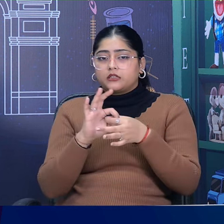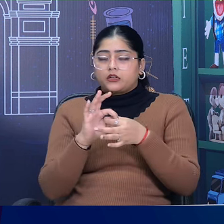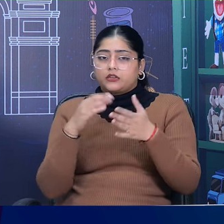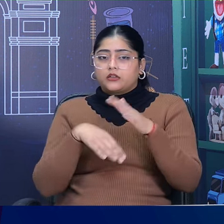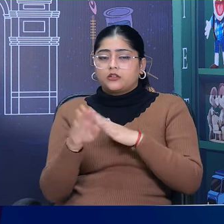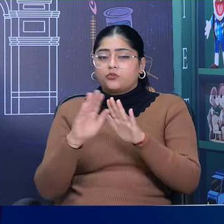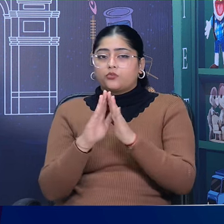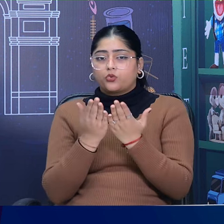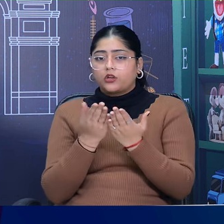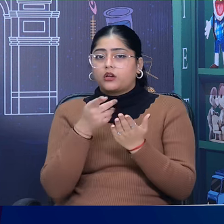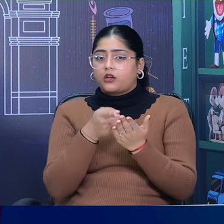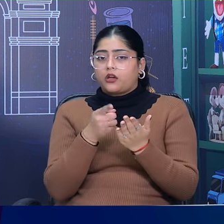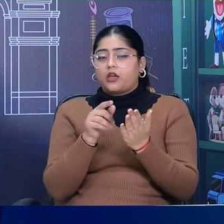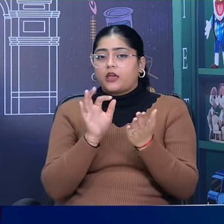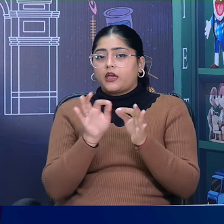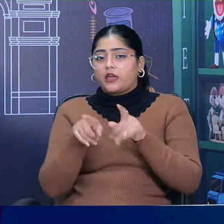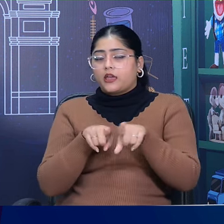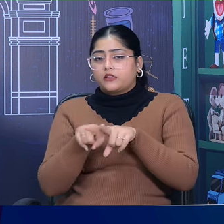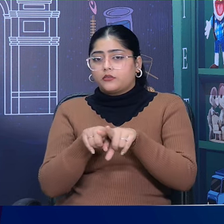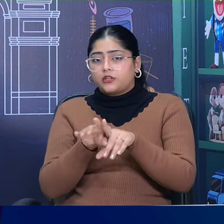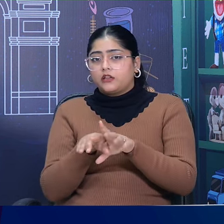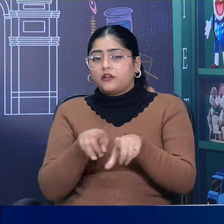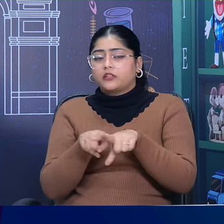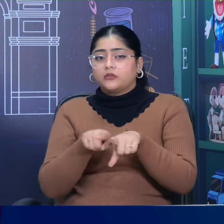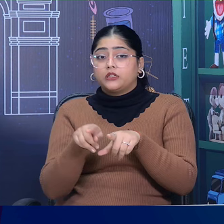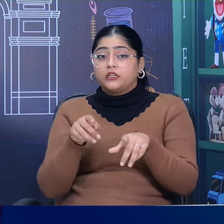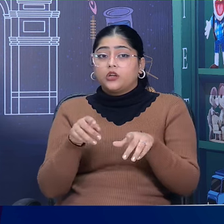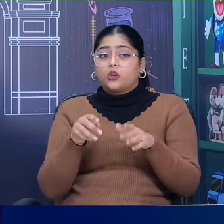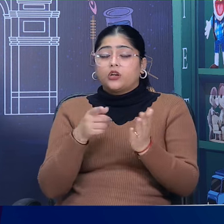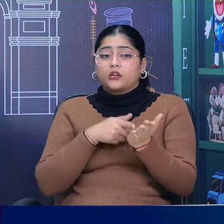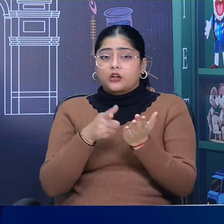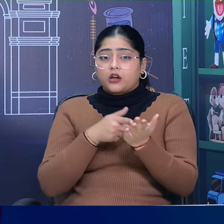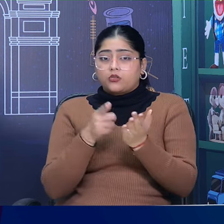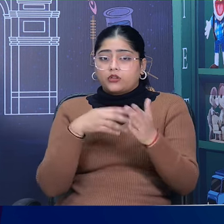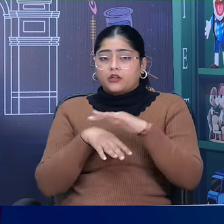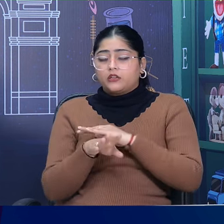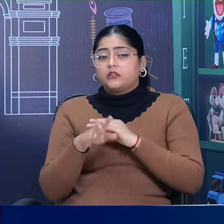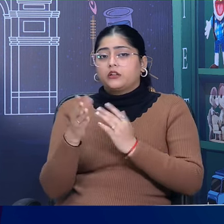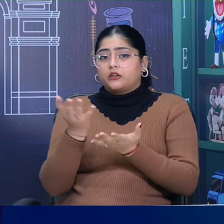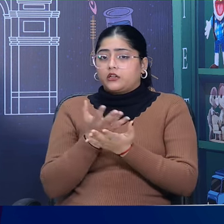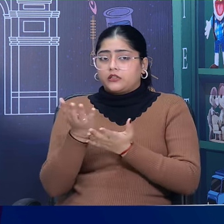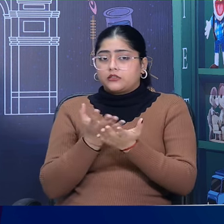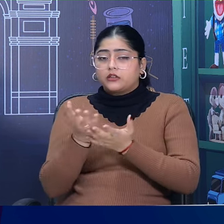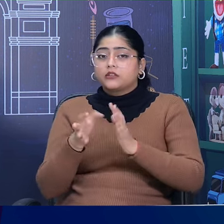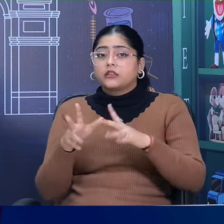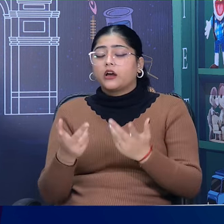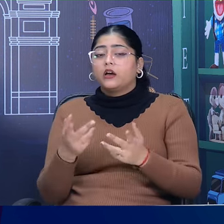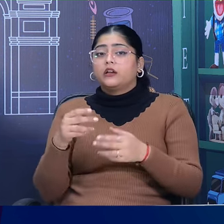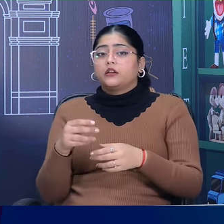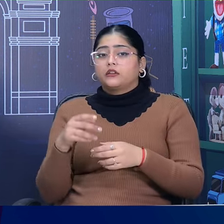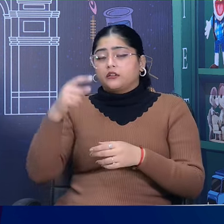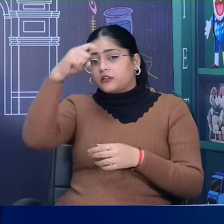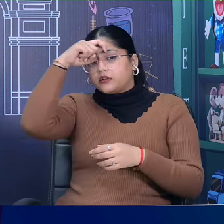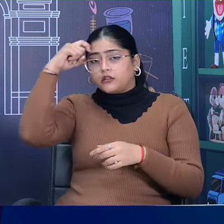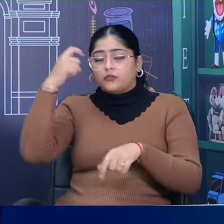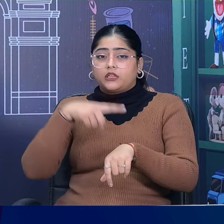गांव में ग्राम सभा में यह डिस्कशन होता है कि इस बार घर ज्यादा पड़ने की वजह से गांव में पानी की समस्या उत्पन्न हो गई